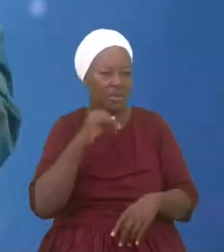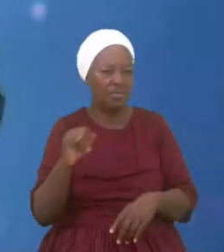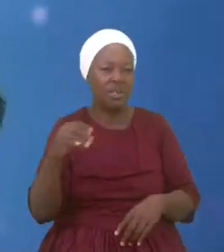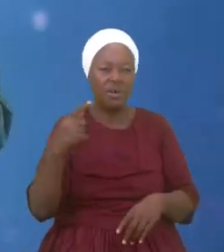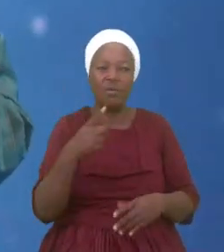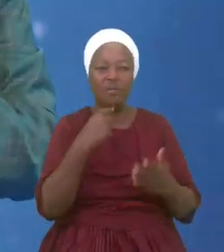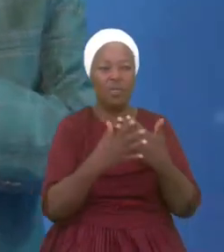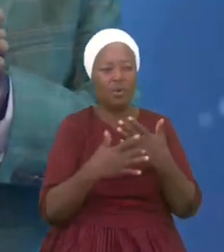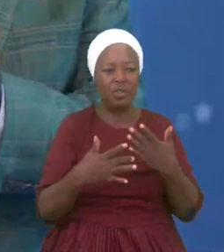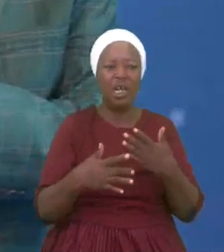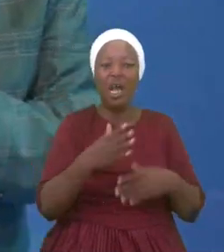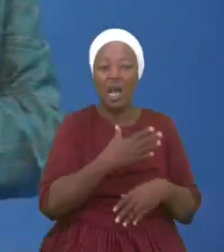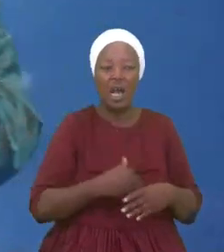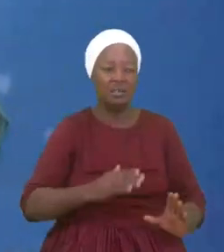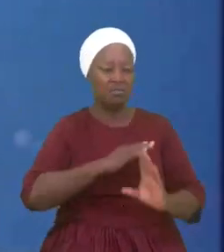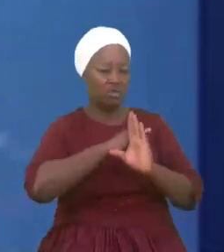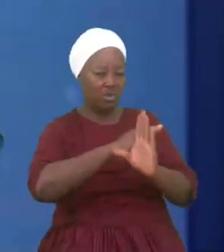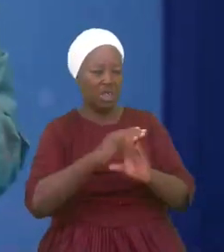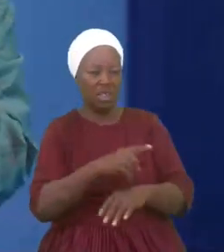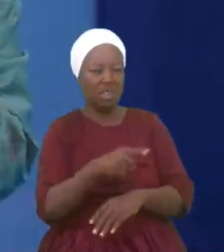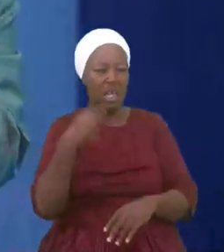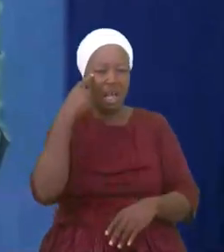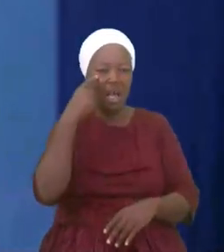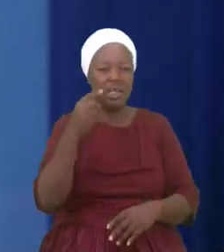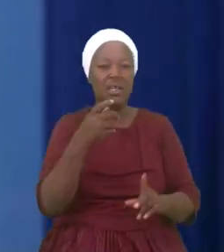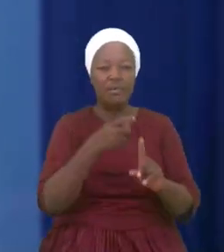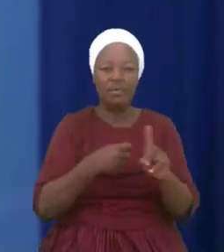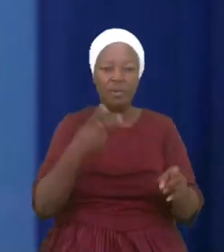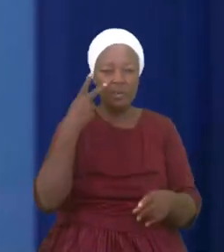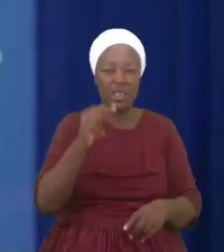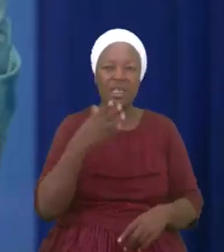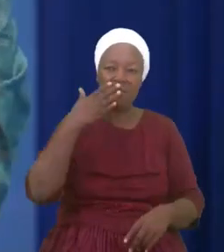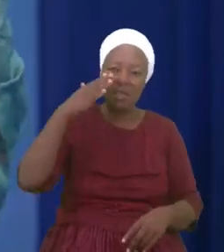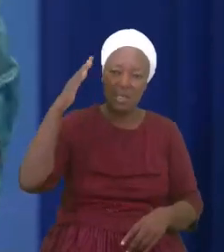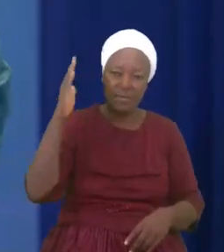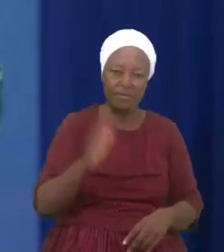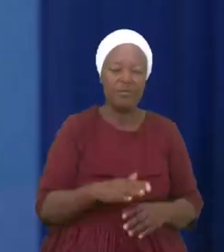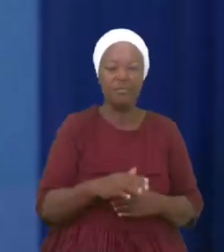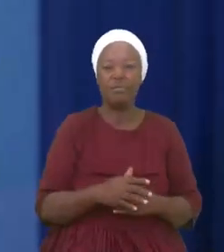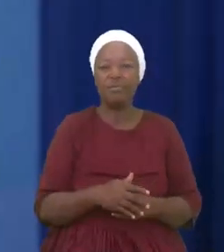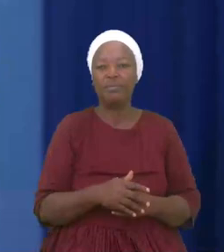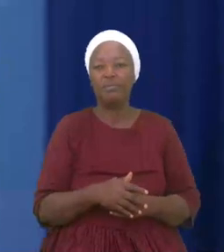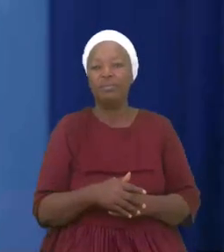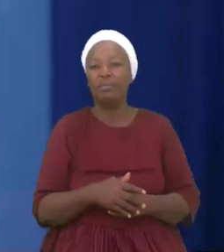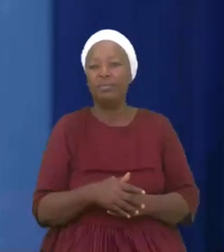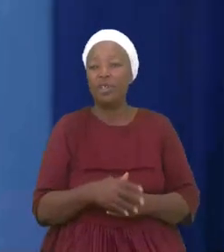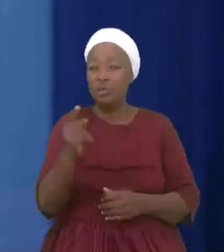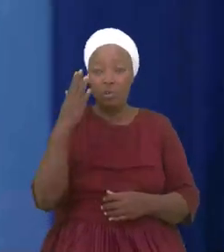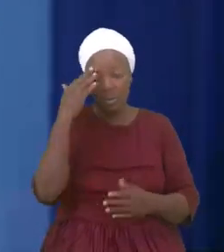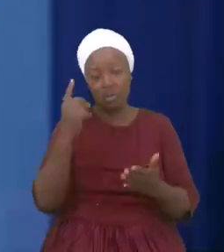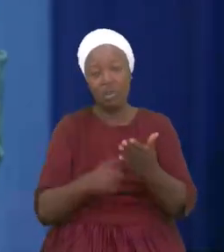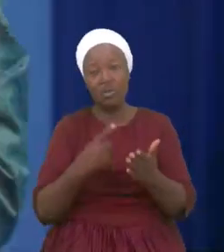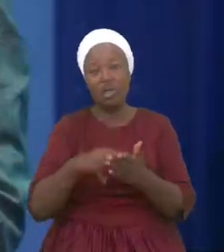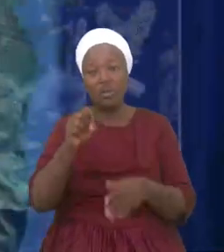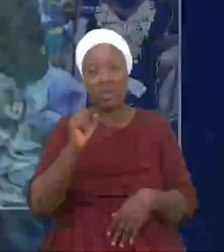qui ferme l'oreille pour ne pas entendre des propos sanguinaires et qui